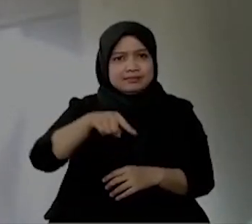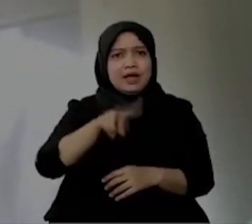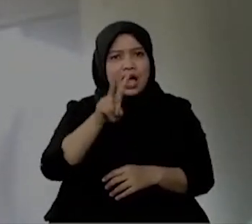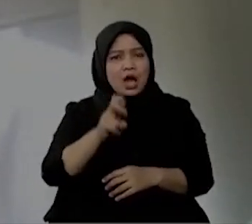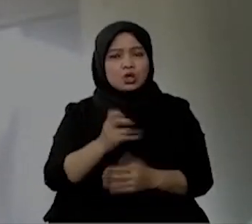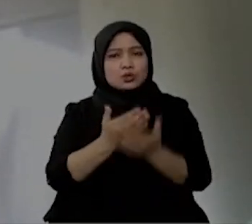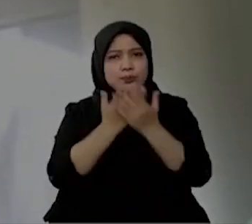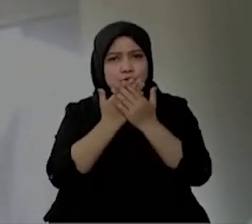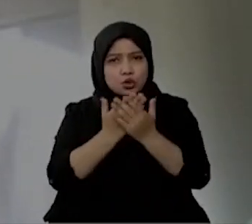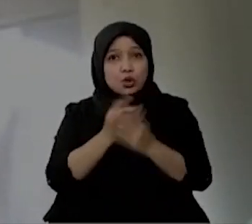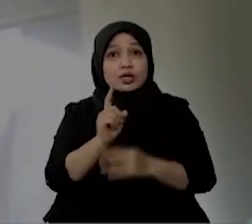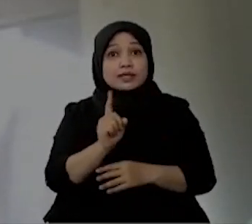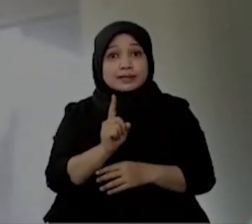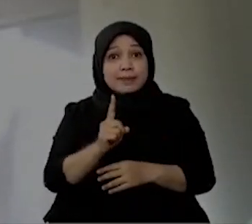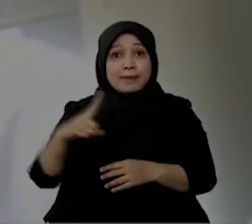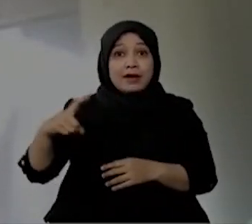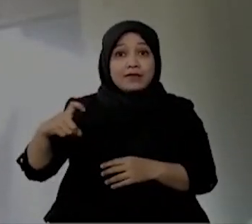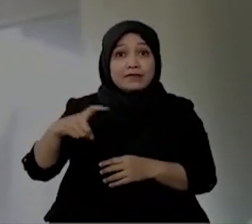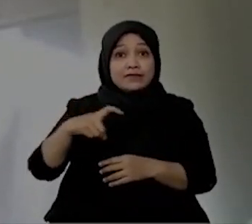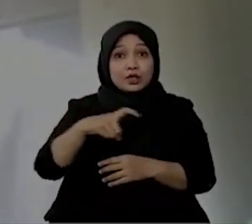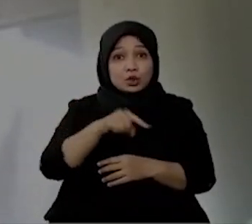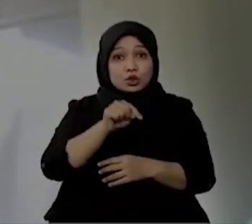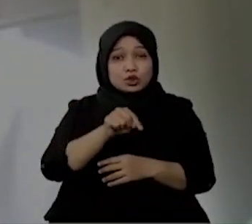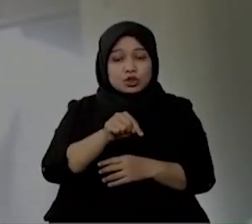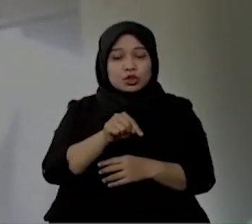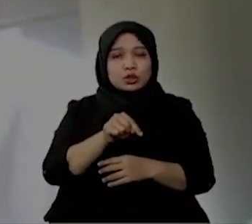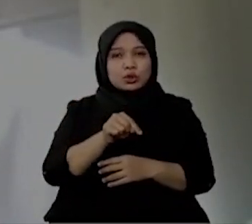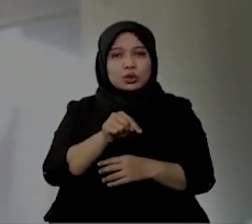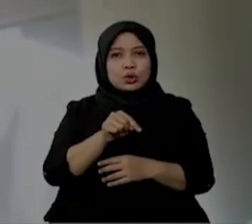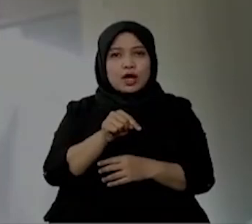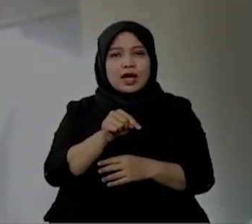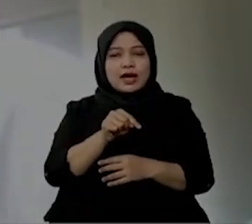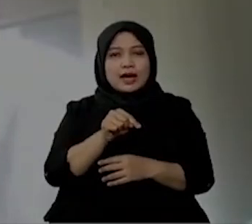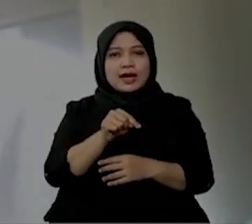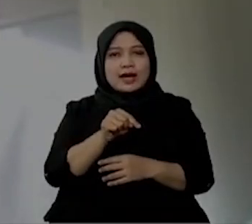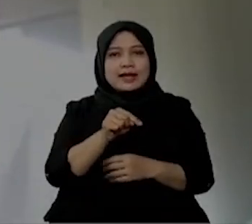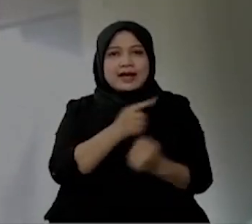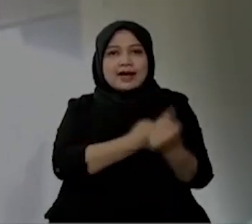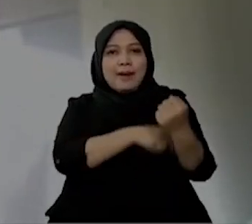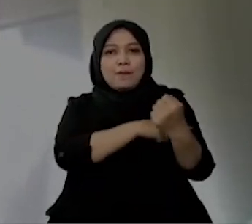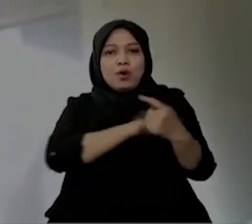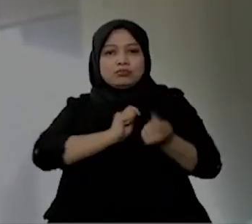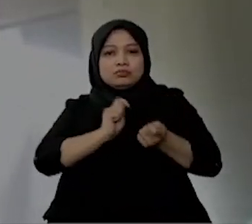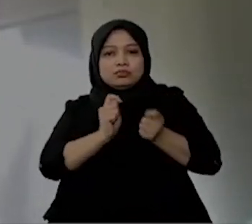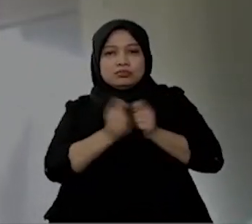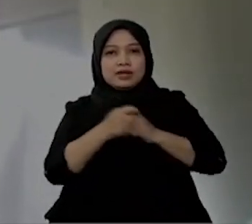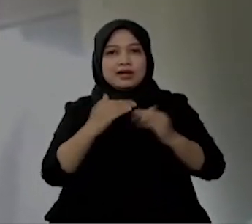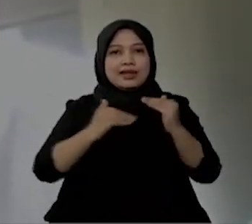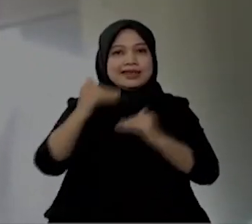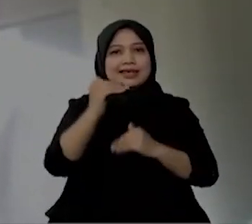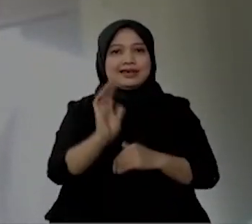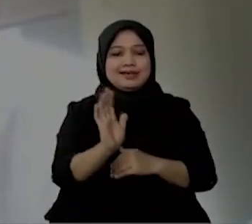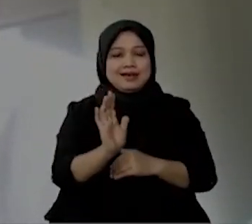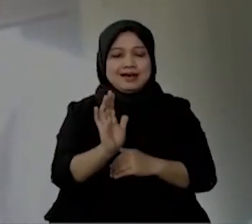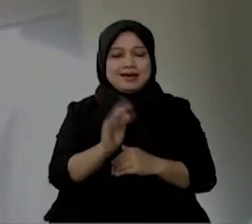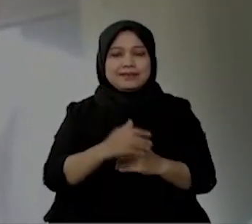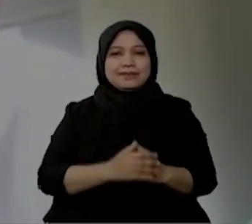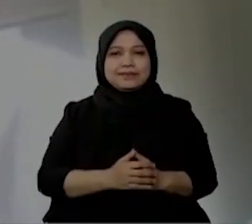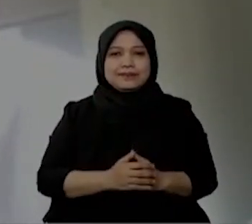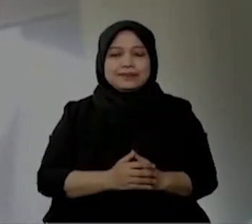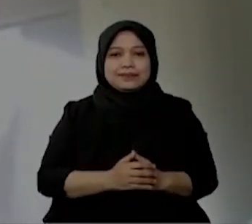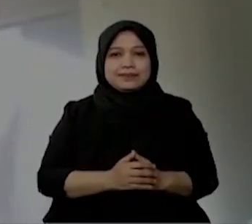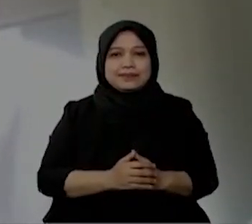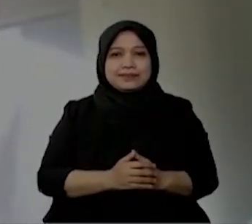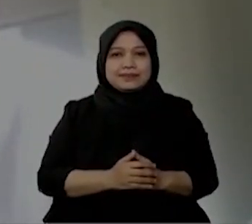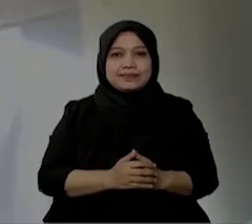justru bahwa virus ini tidak mempunyai daya mutasi yang tinggi. Jadi saya kembalikan ke